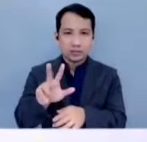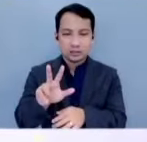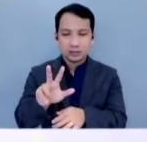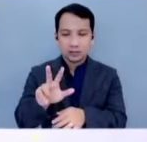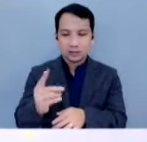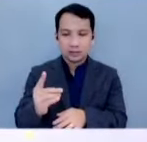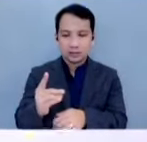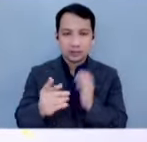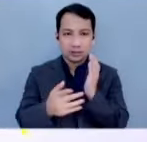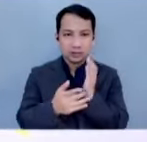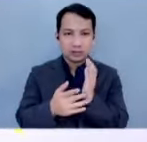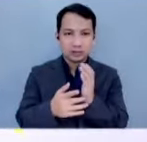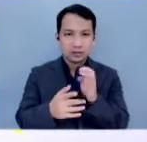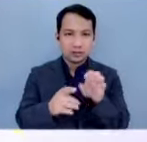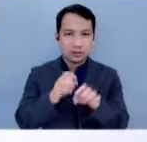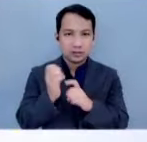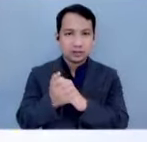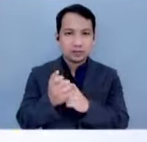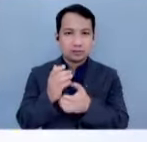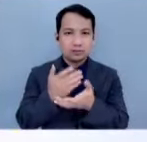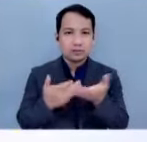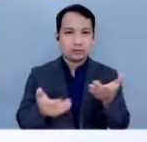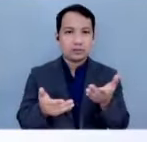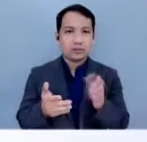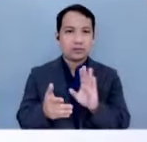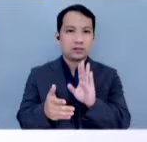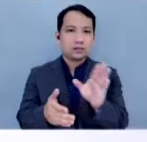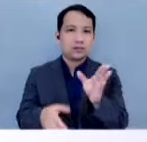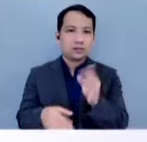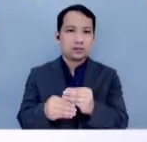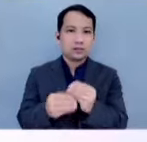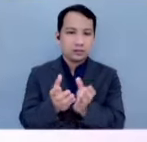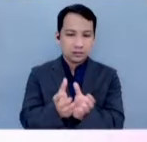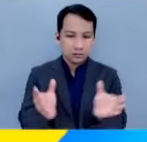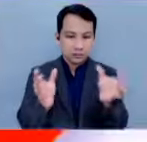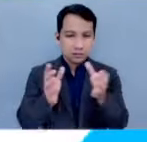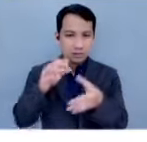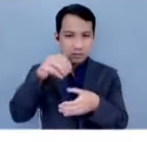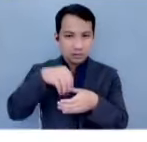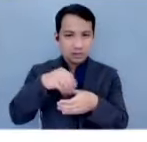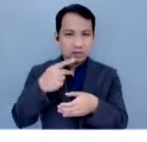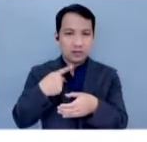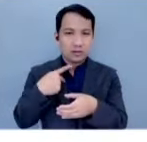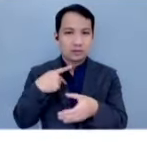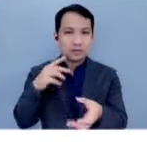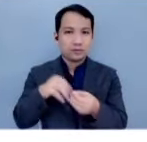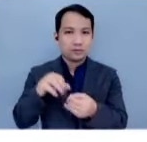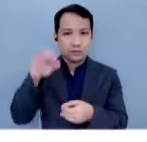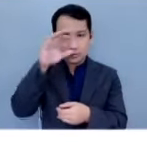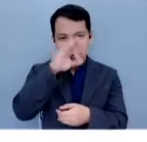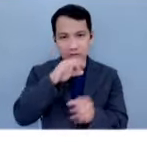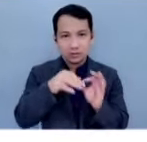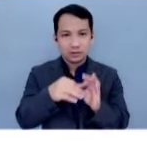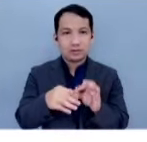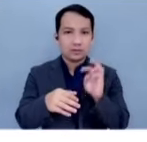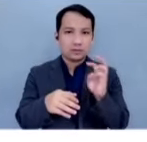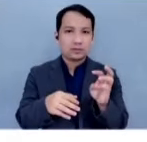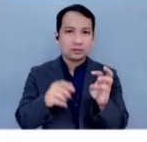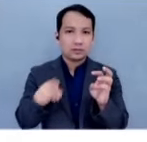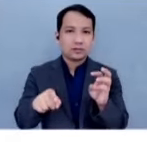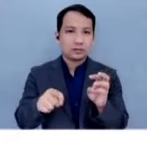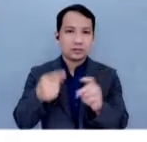at eco-friendly materials para sa kanilang mga paso or pots. Sa ngayon, kitang-kita na siya ng 6 digits kada